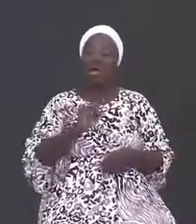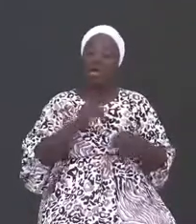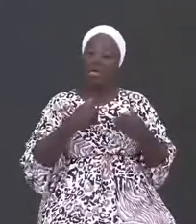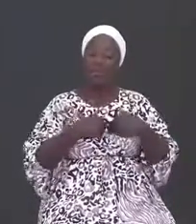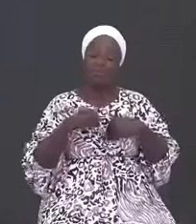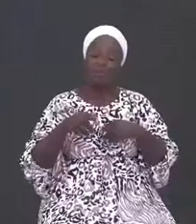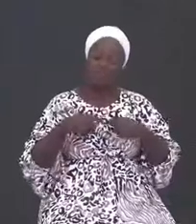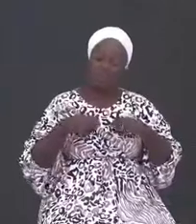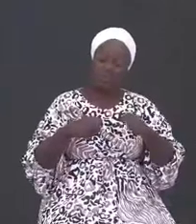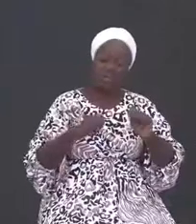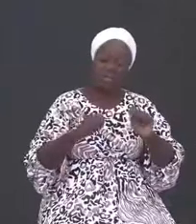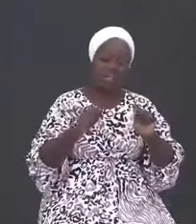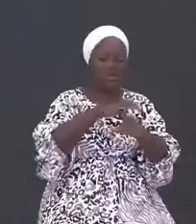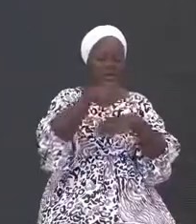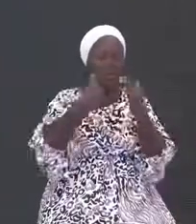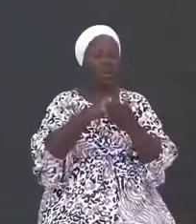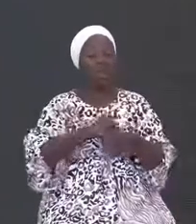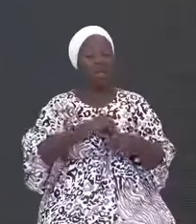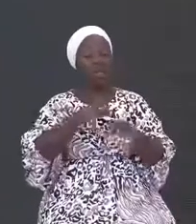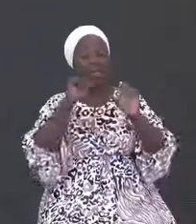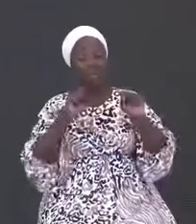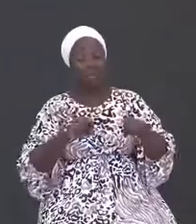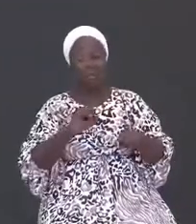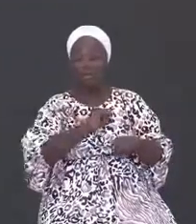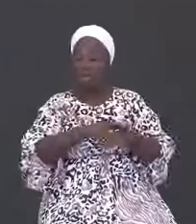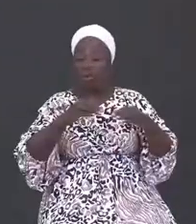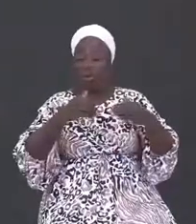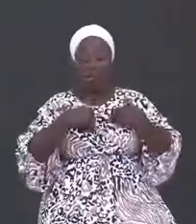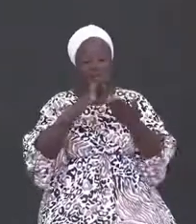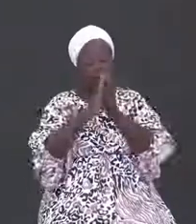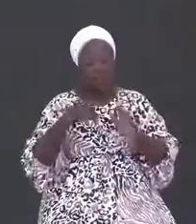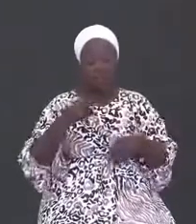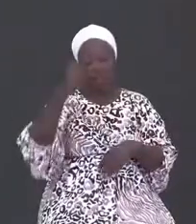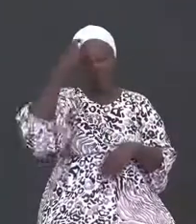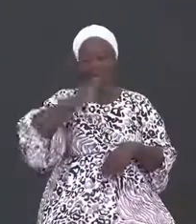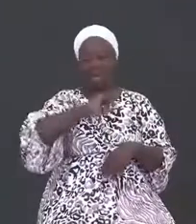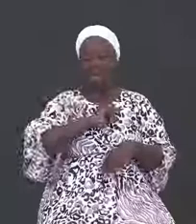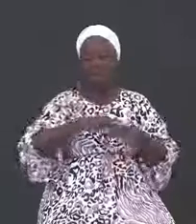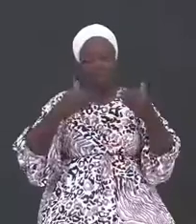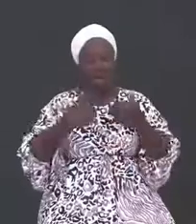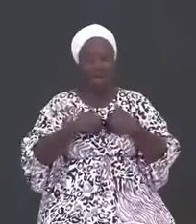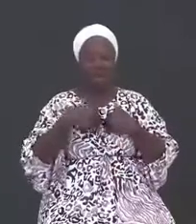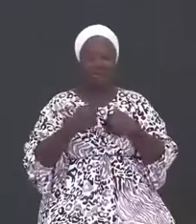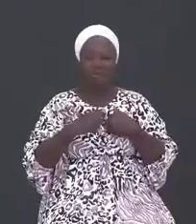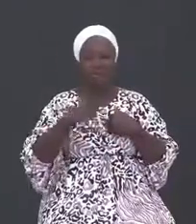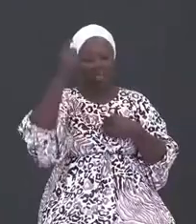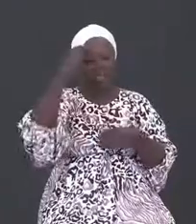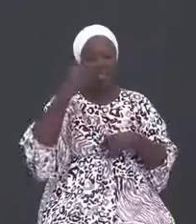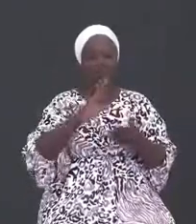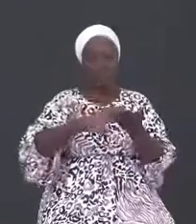accompli. J'ai essayé tout ce que je pouvais. Je n'ai pas encore la paix du cœur. Je n'ai pas le sens du